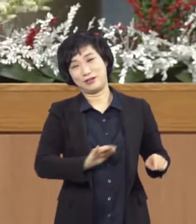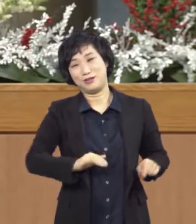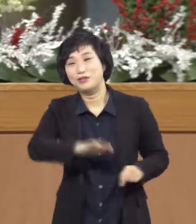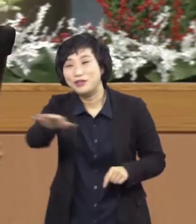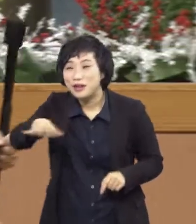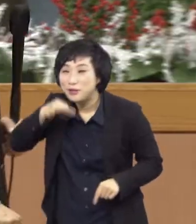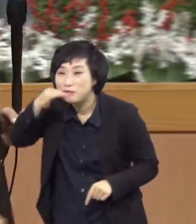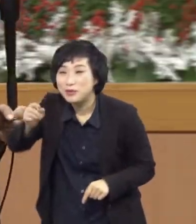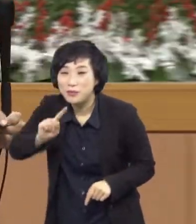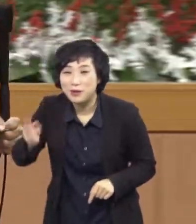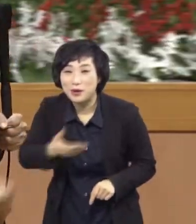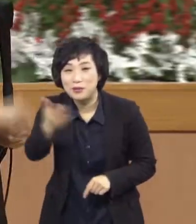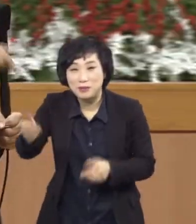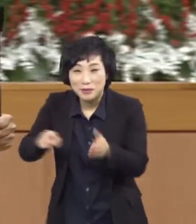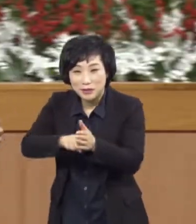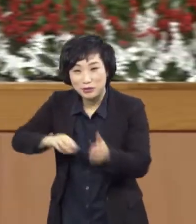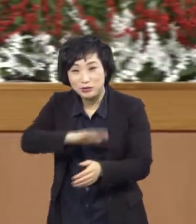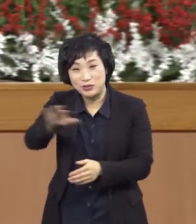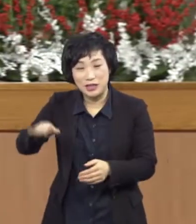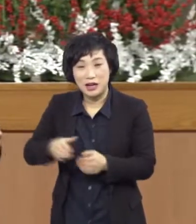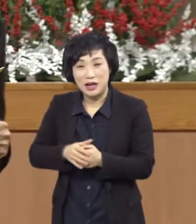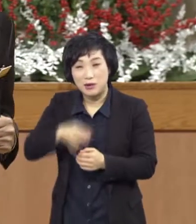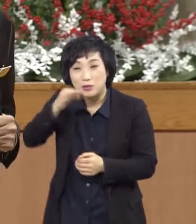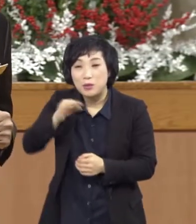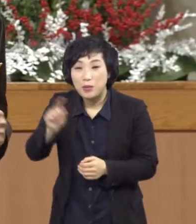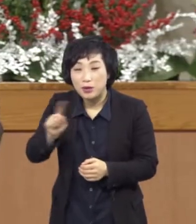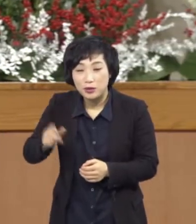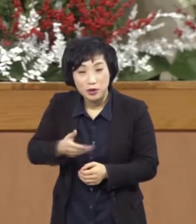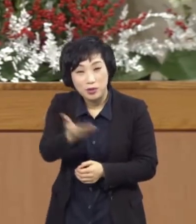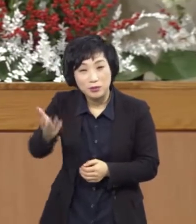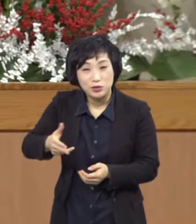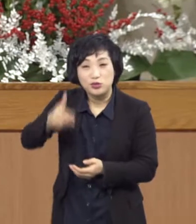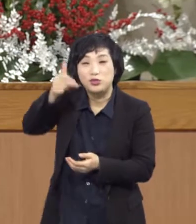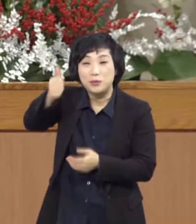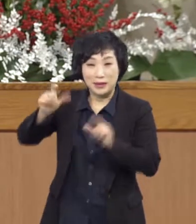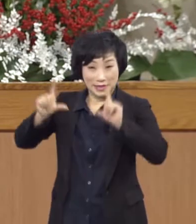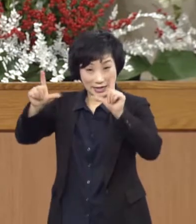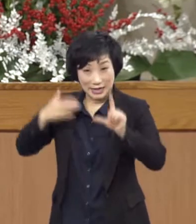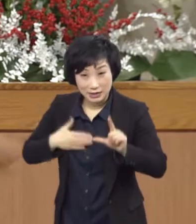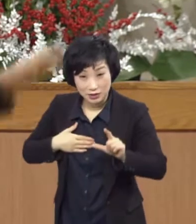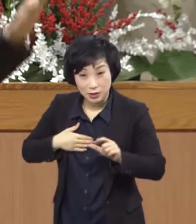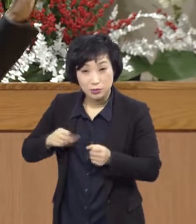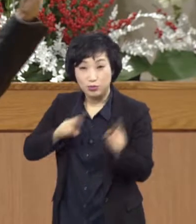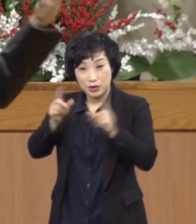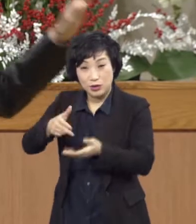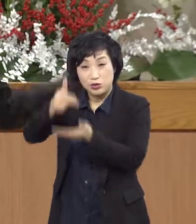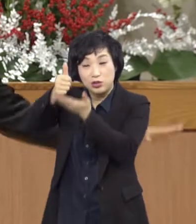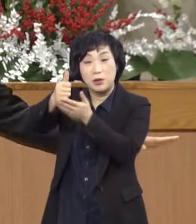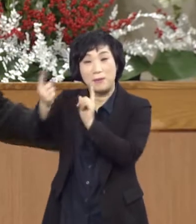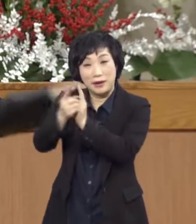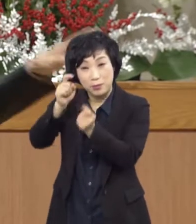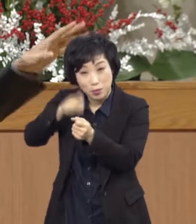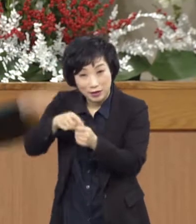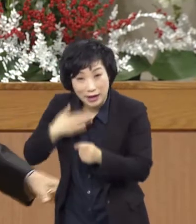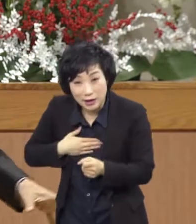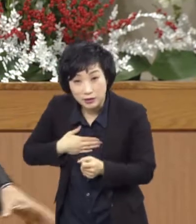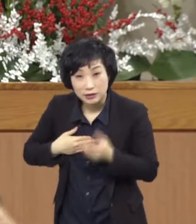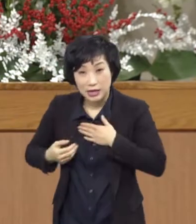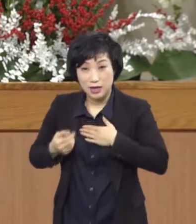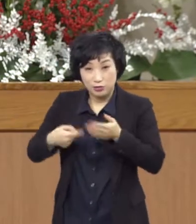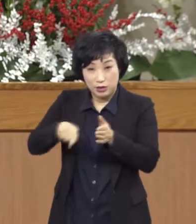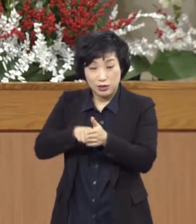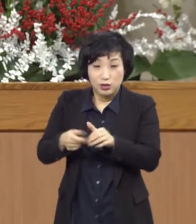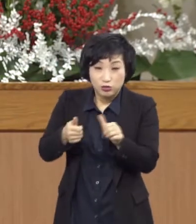주일날이요. 주님을 뵈러 왔다. 부활의 주님을. 나 후에 죽으시고 나를